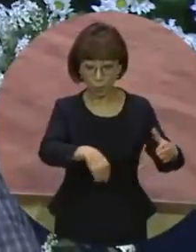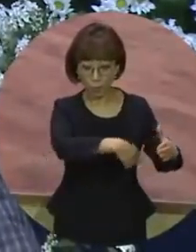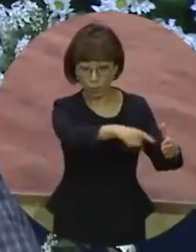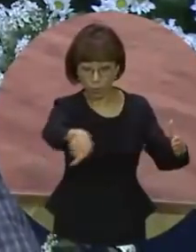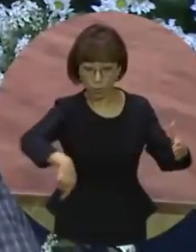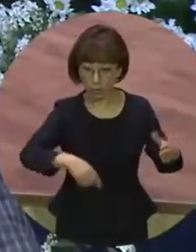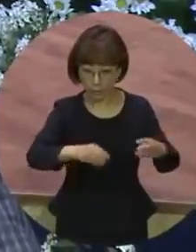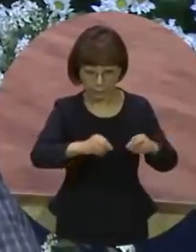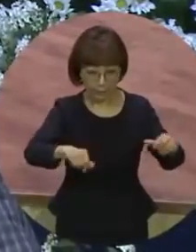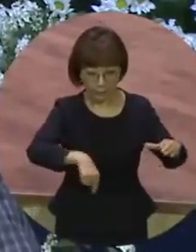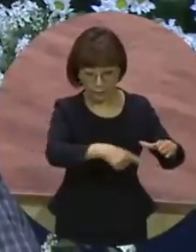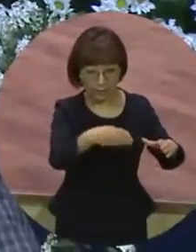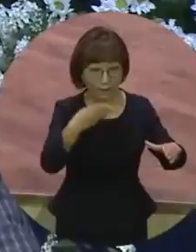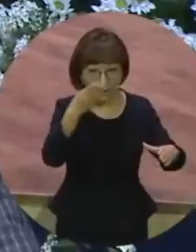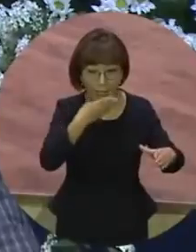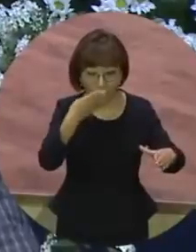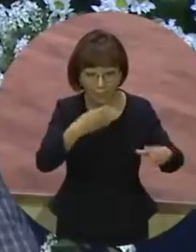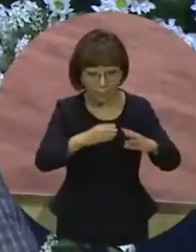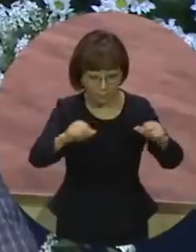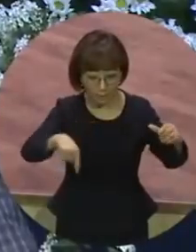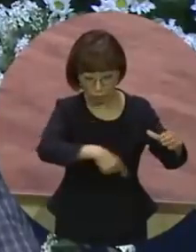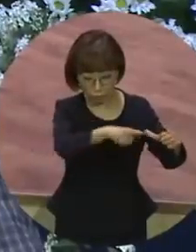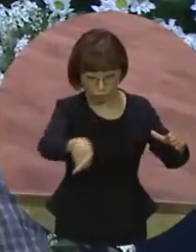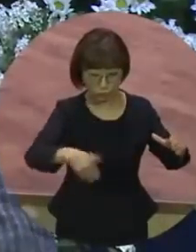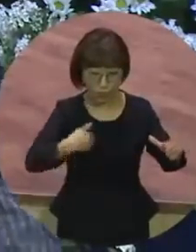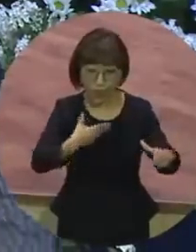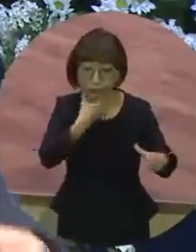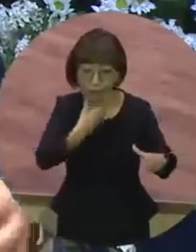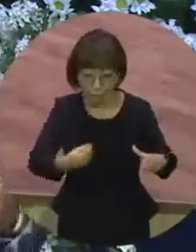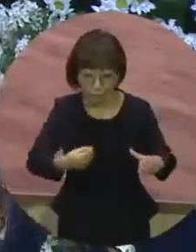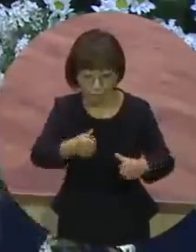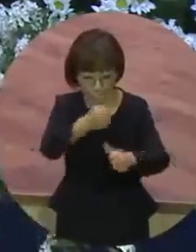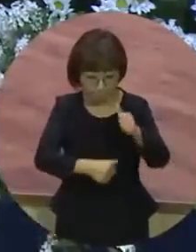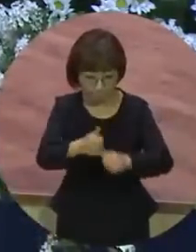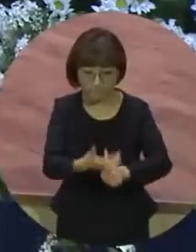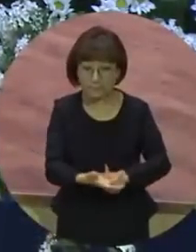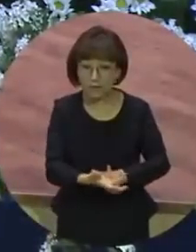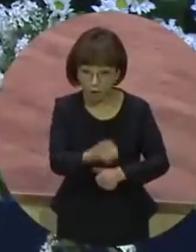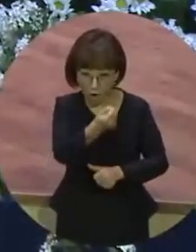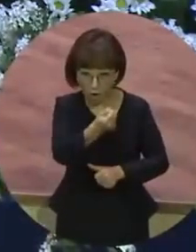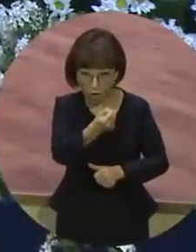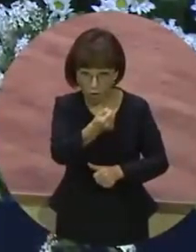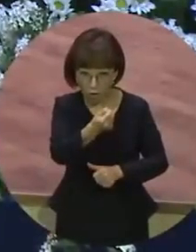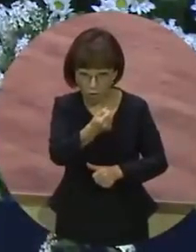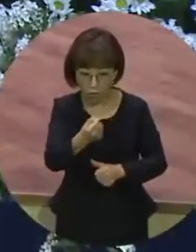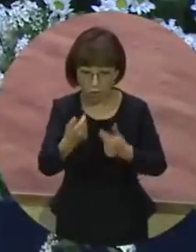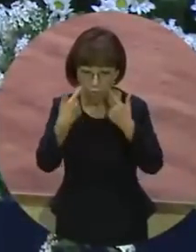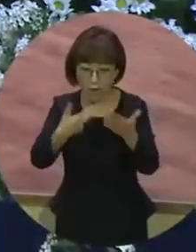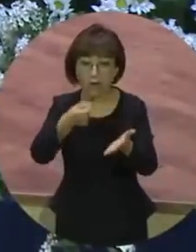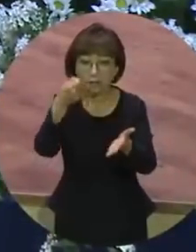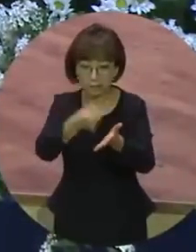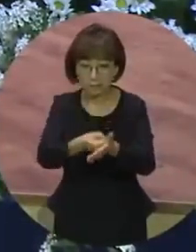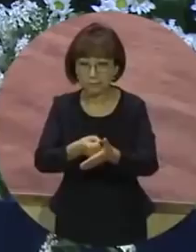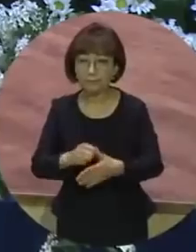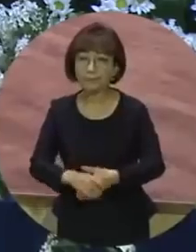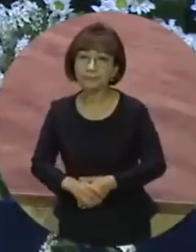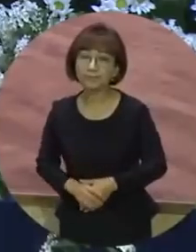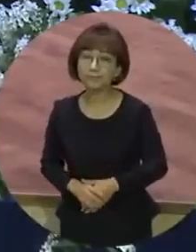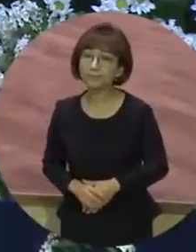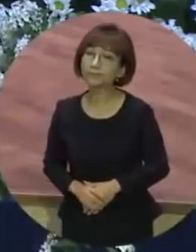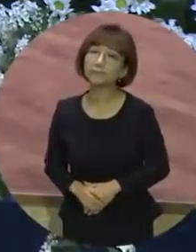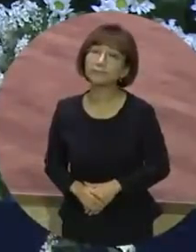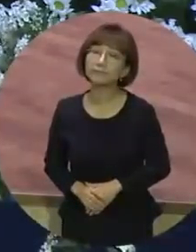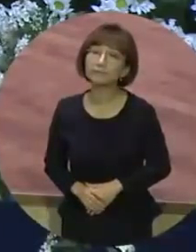시작. 가나안 땅이 우리 땅이다. 자, 아브라함이 이제 산 이 막벨라, 이 굴에는요, 사라가 묻을 뿐만